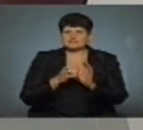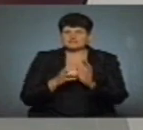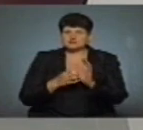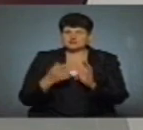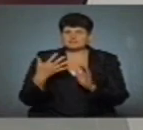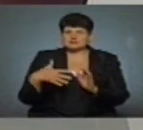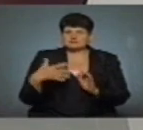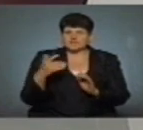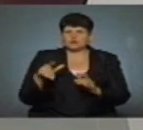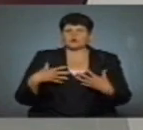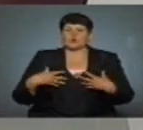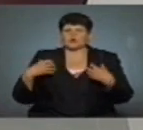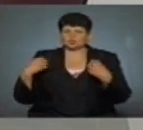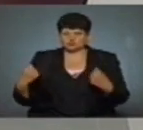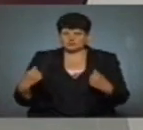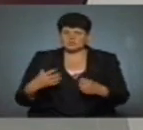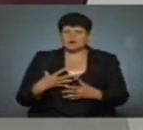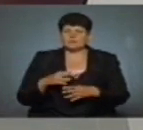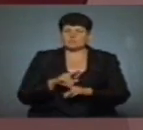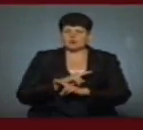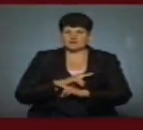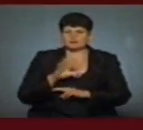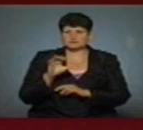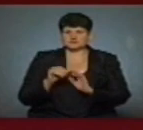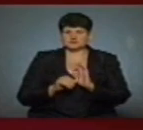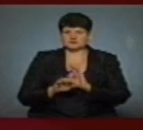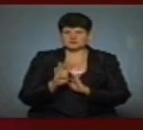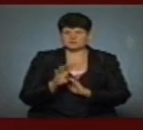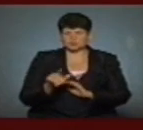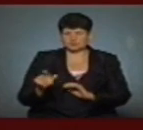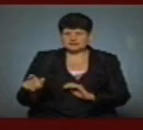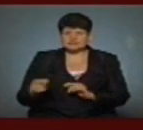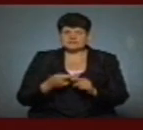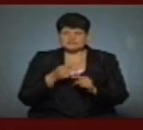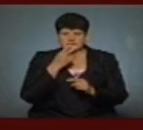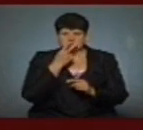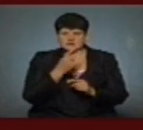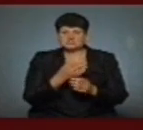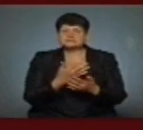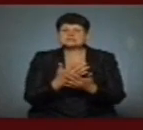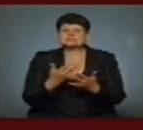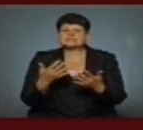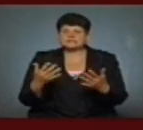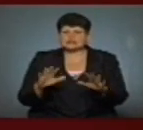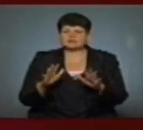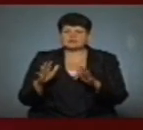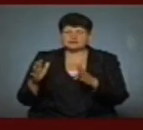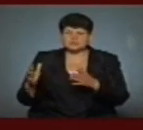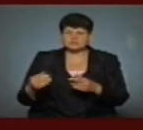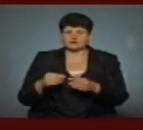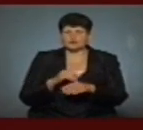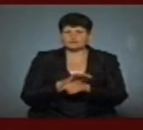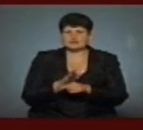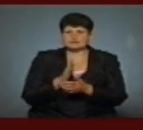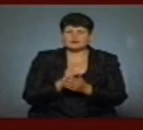5955 пацієнтів одужали, померли 564 людини. На цій карті ви бачите, скільки випадків COVID-19 виявили